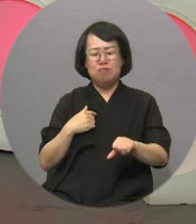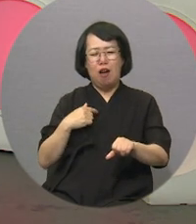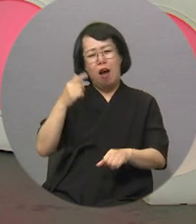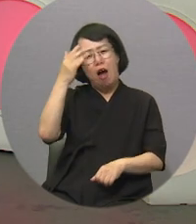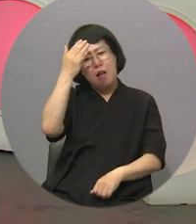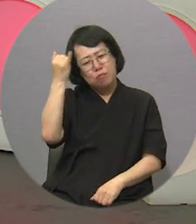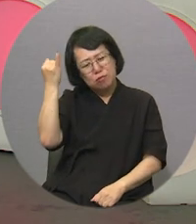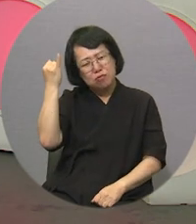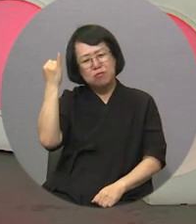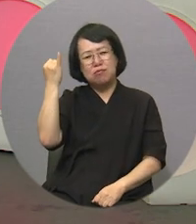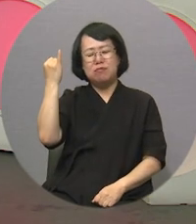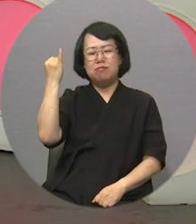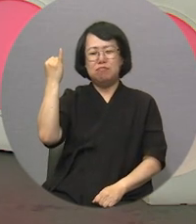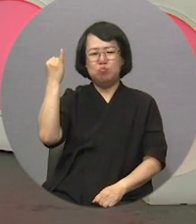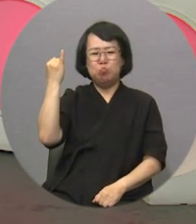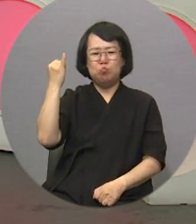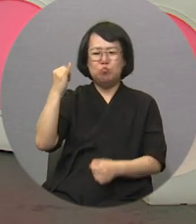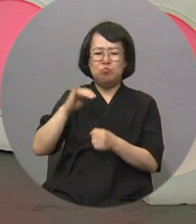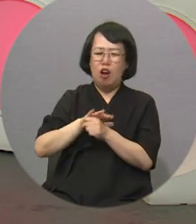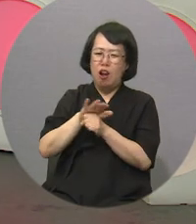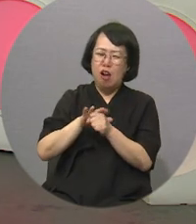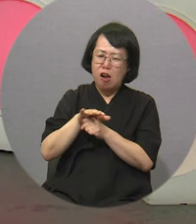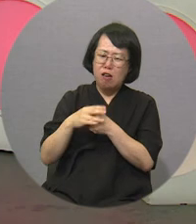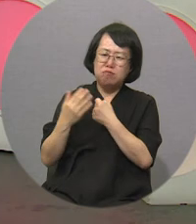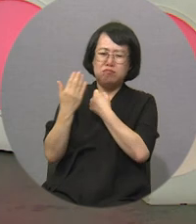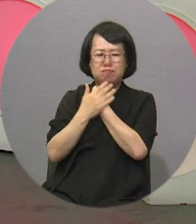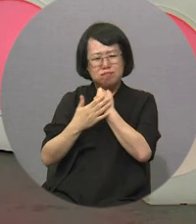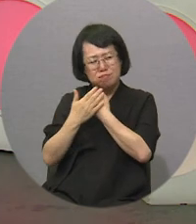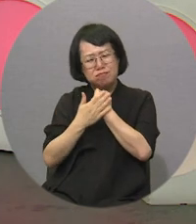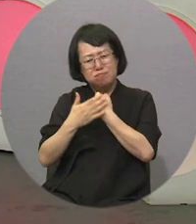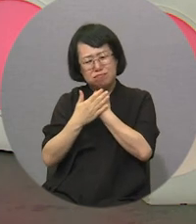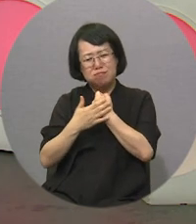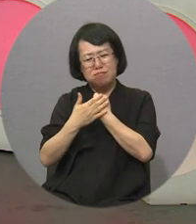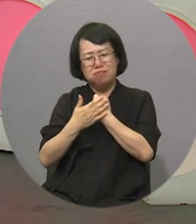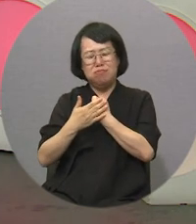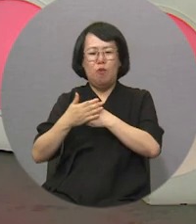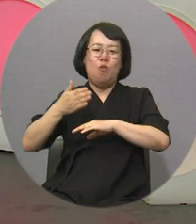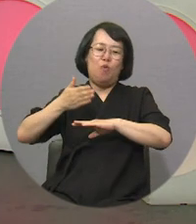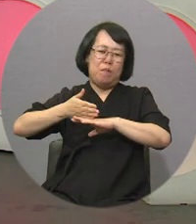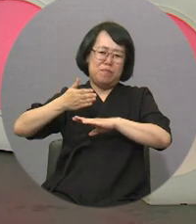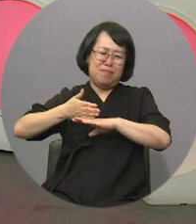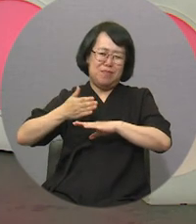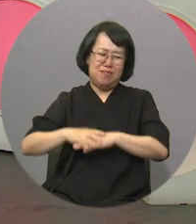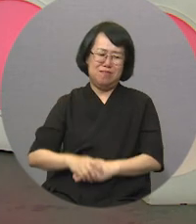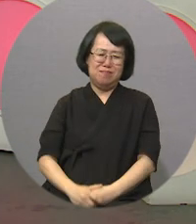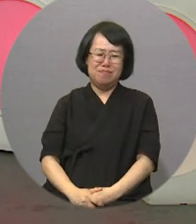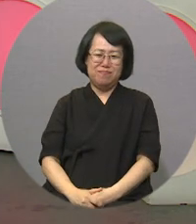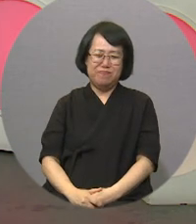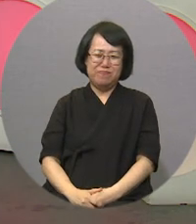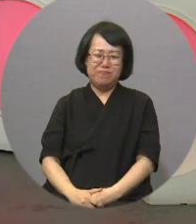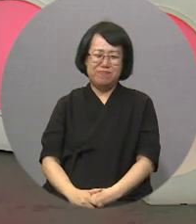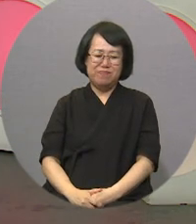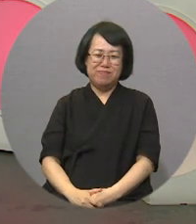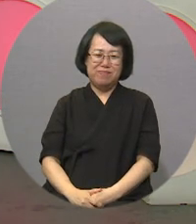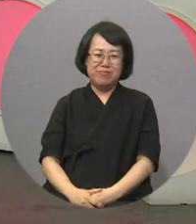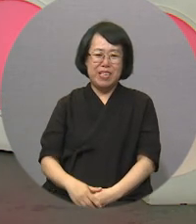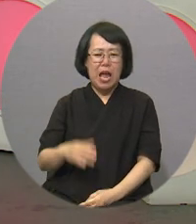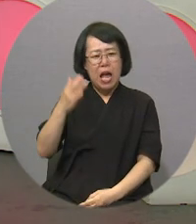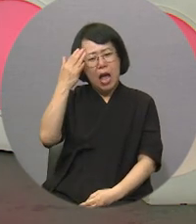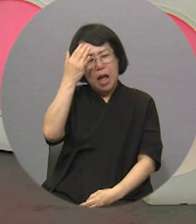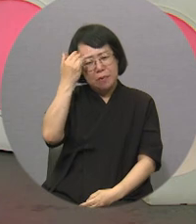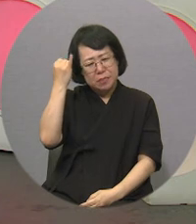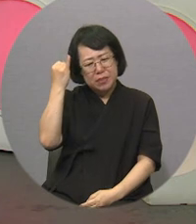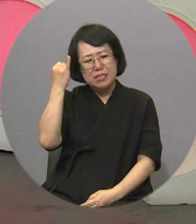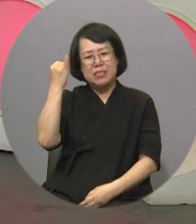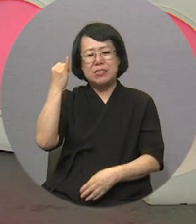그 손녀딸이나 손자나 그 내래 사랑이라고 해서 그쵸. 자식들을 키워본 경험에 의한 그